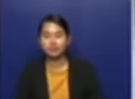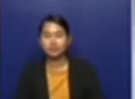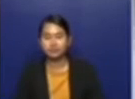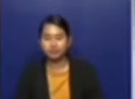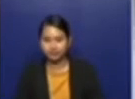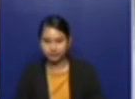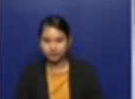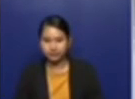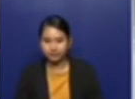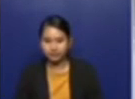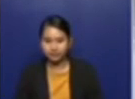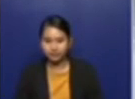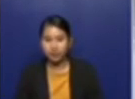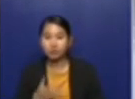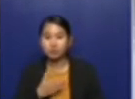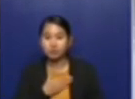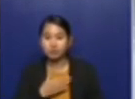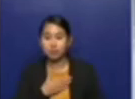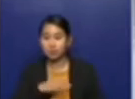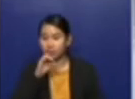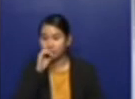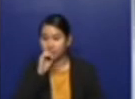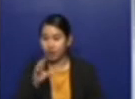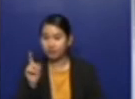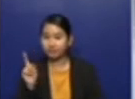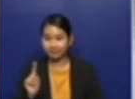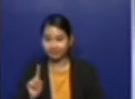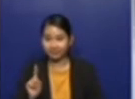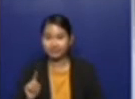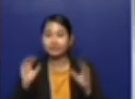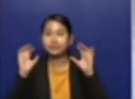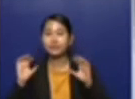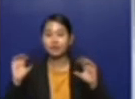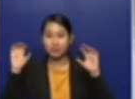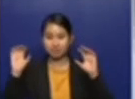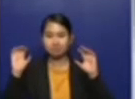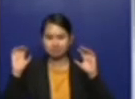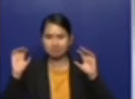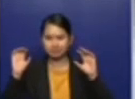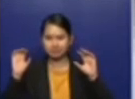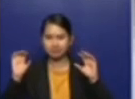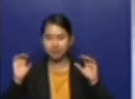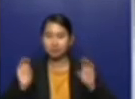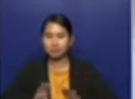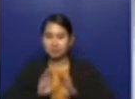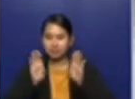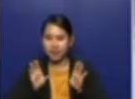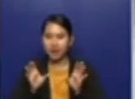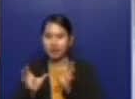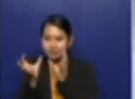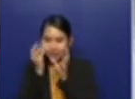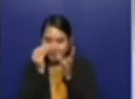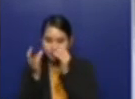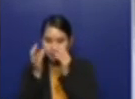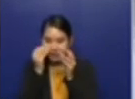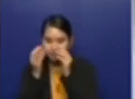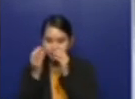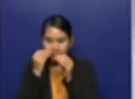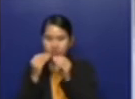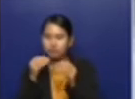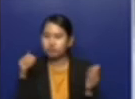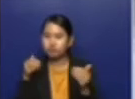แล้วผมกราบเรียนท่านประธานว่ารัฐบาลนั้นต้องรับฟังความคิดเห็นของพี่น้องประชาชนโดยตร